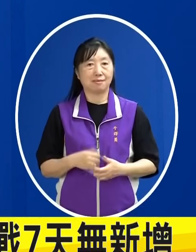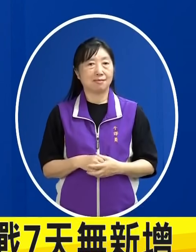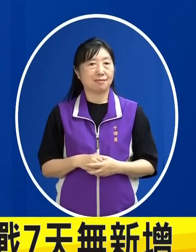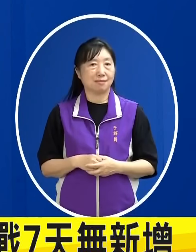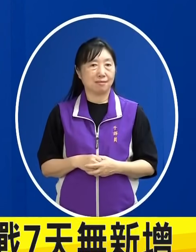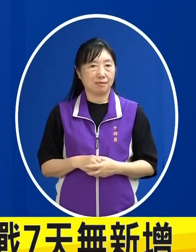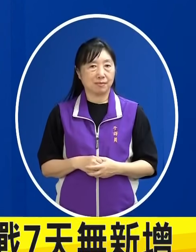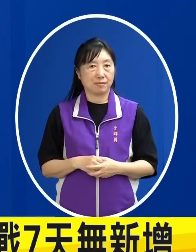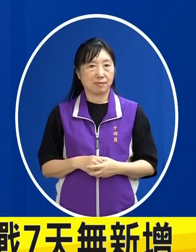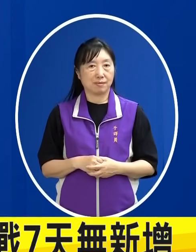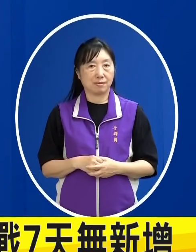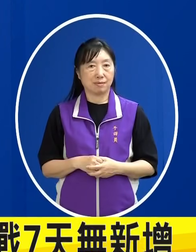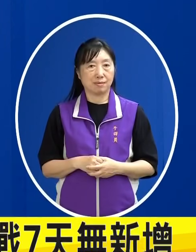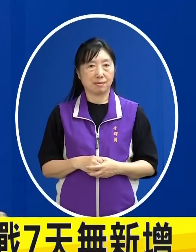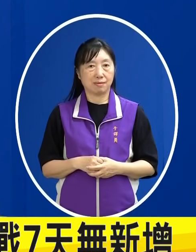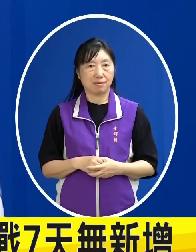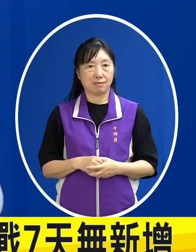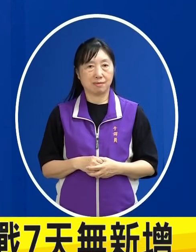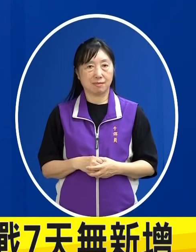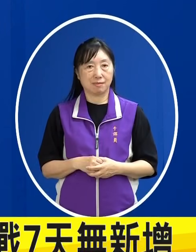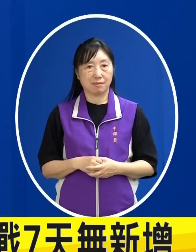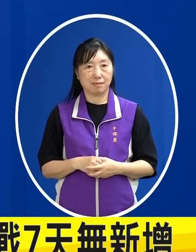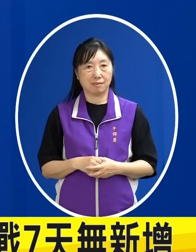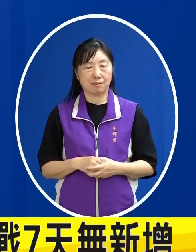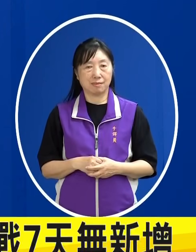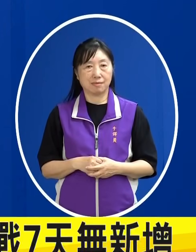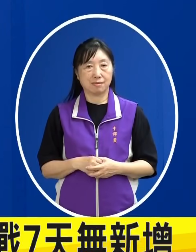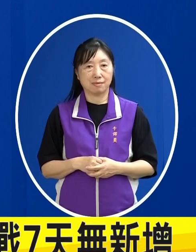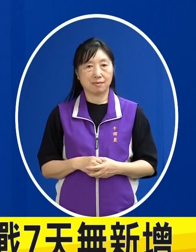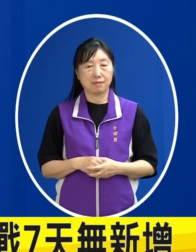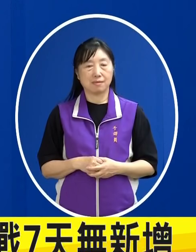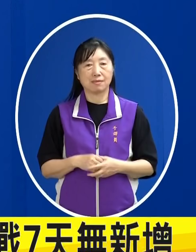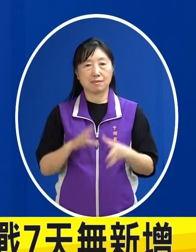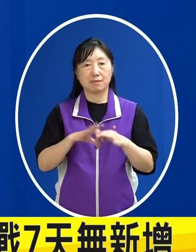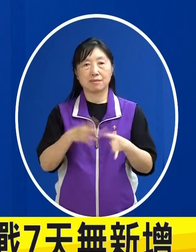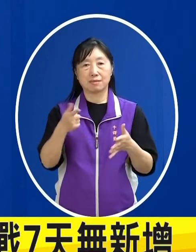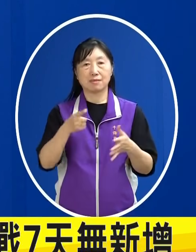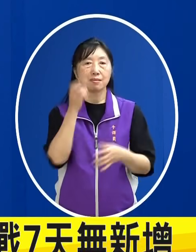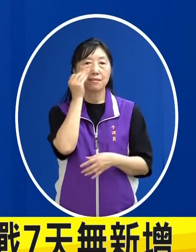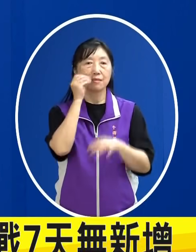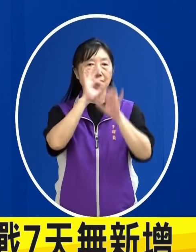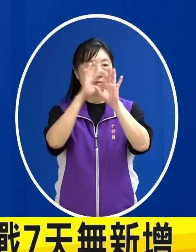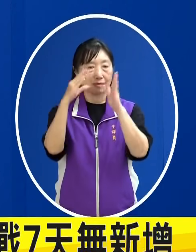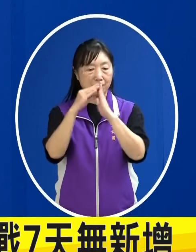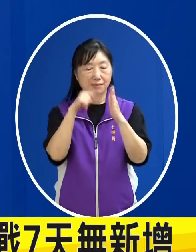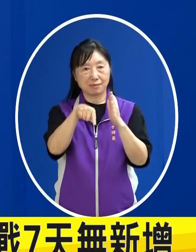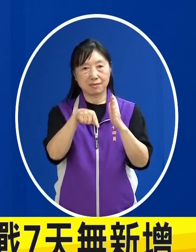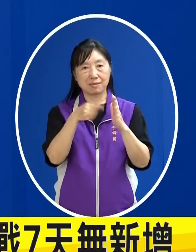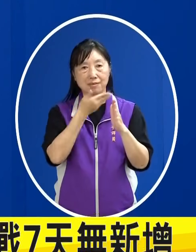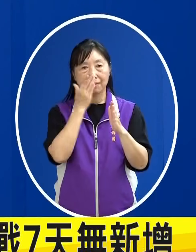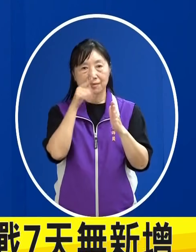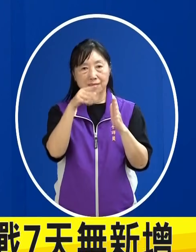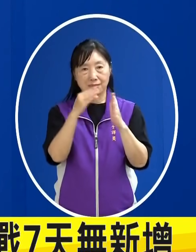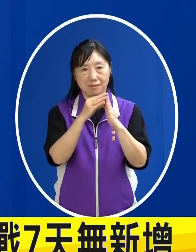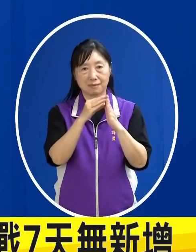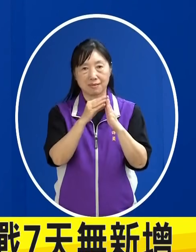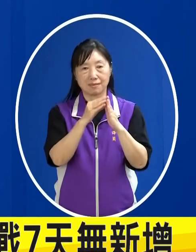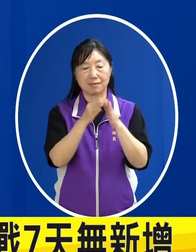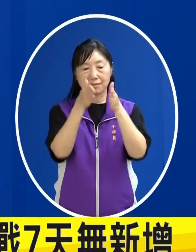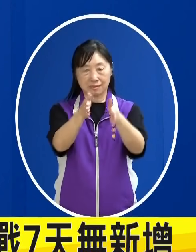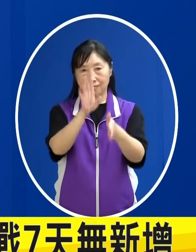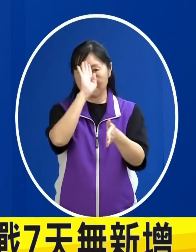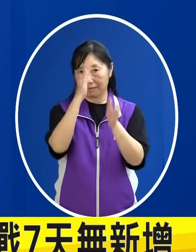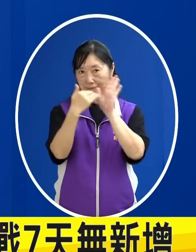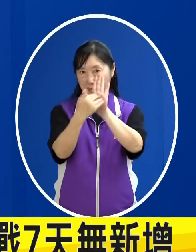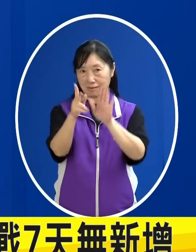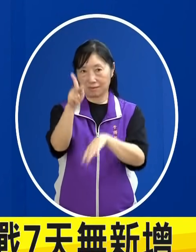对我们就是把它纳入我们观光局对于防疫旅宿的这个